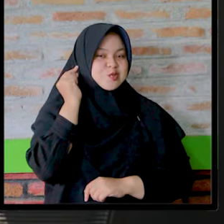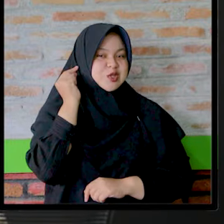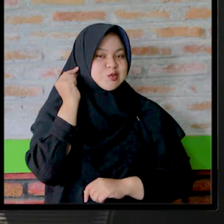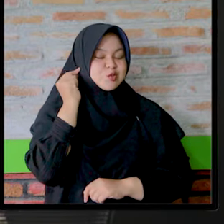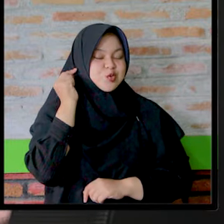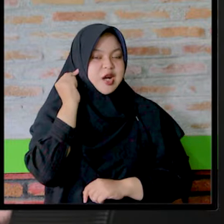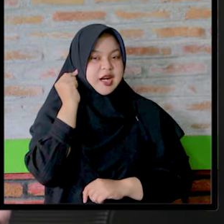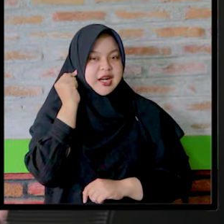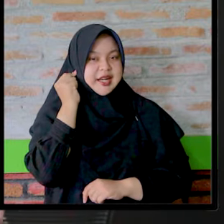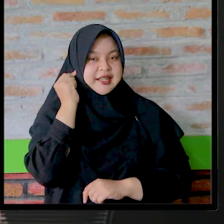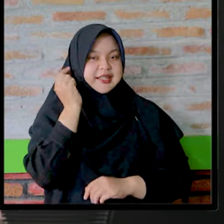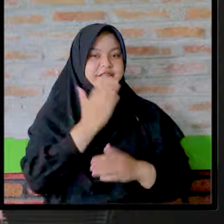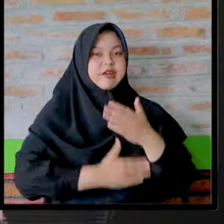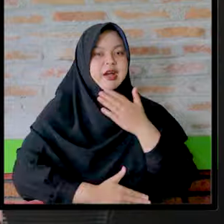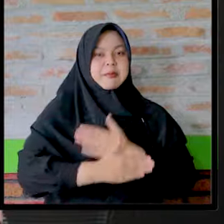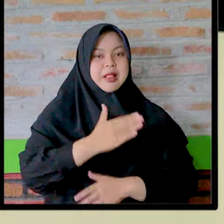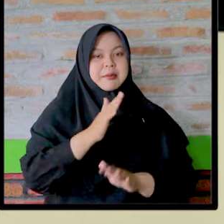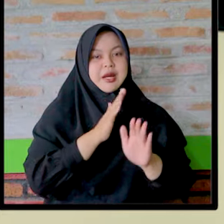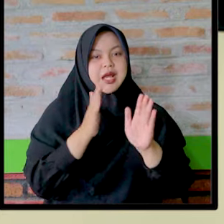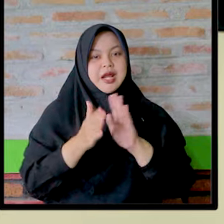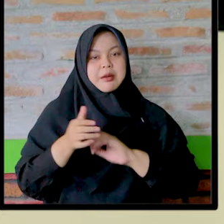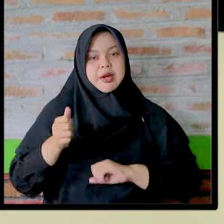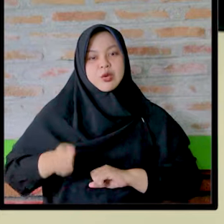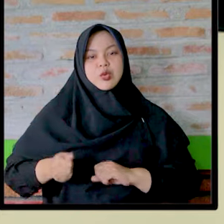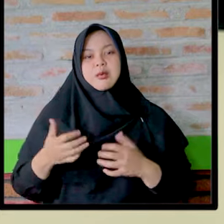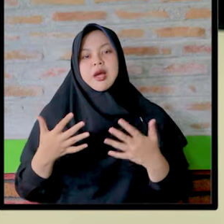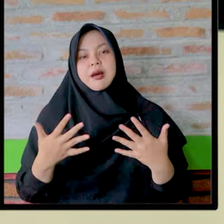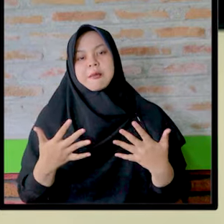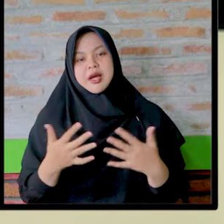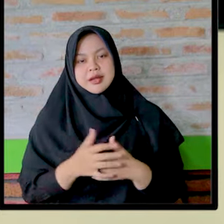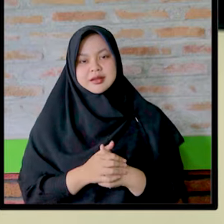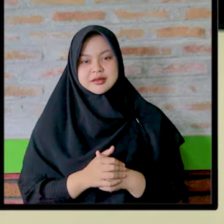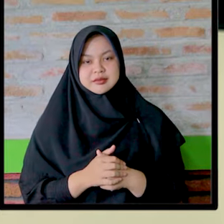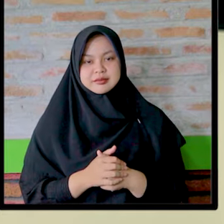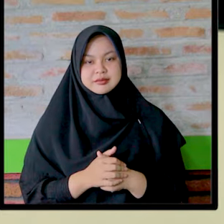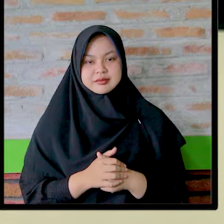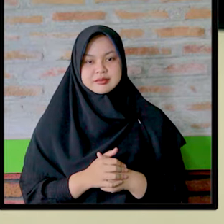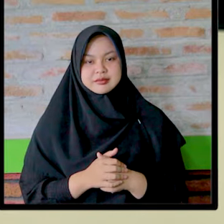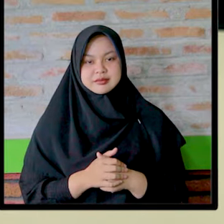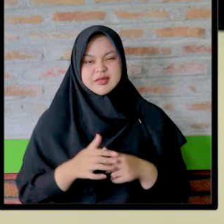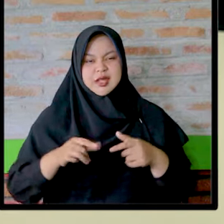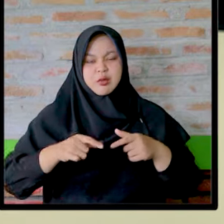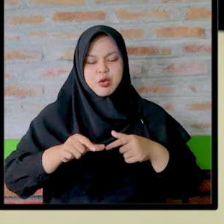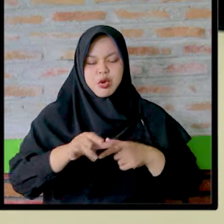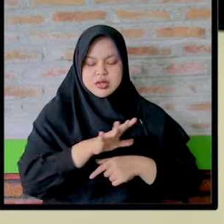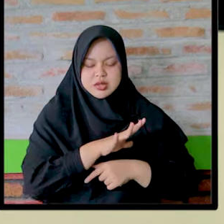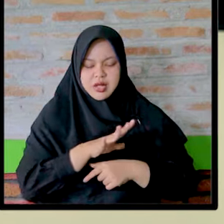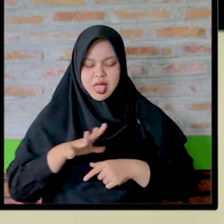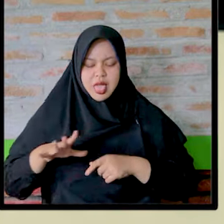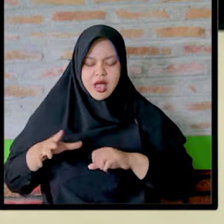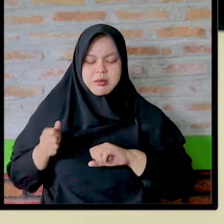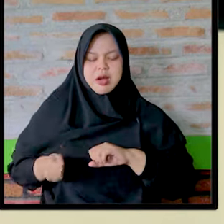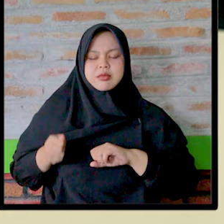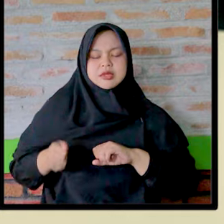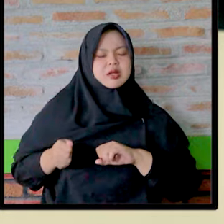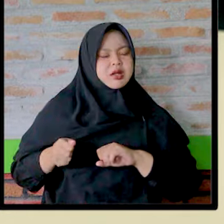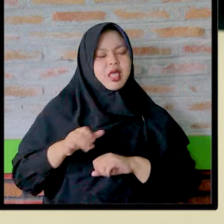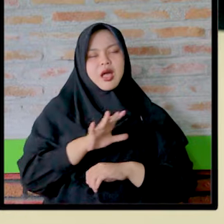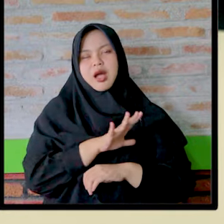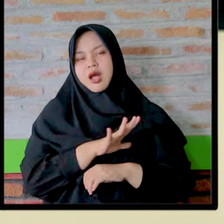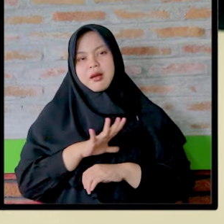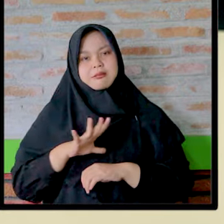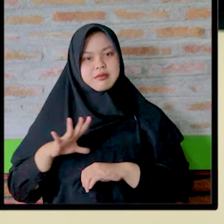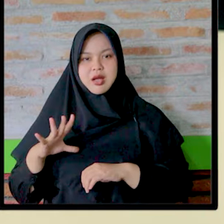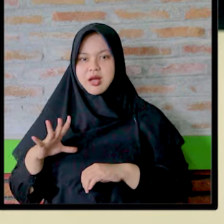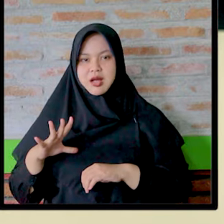perempuan dibel nih berhadapan dengan hukum Bu proses lamanya proses persidangan yang sangat lama proses persidangan